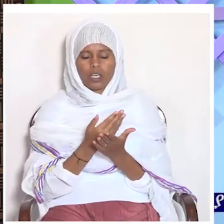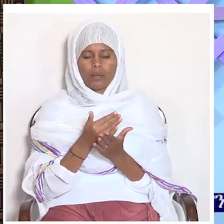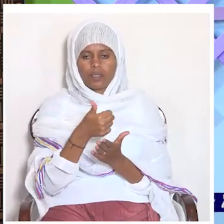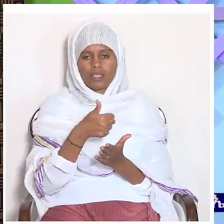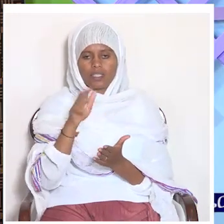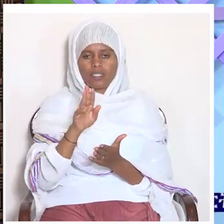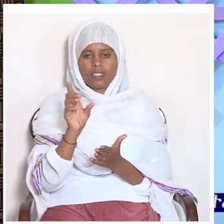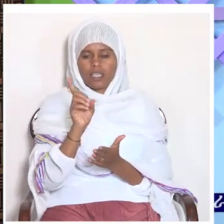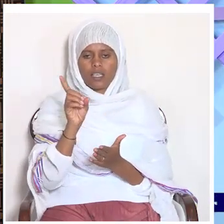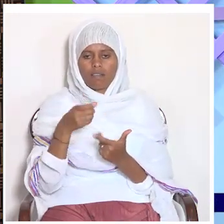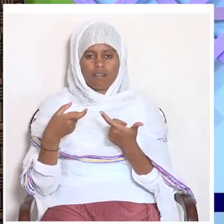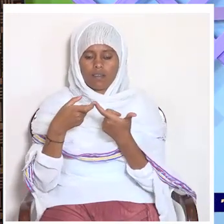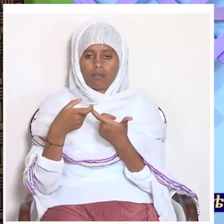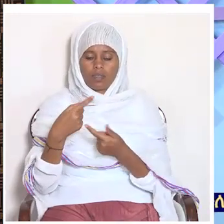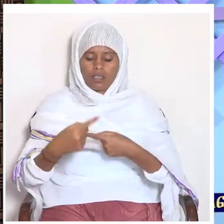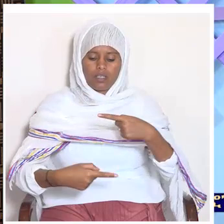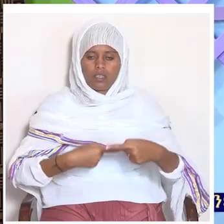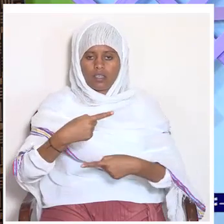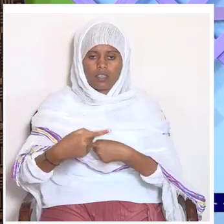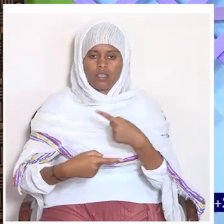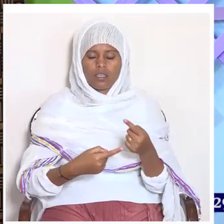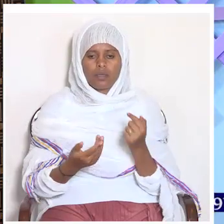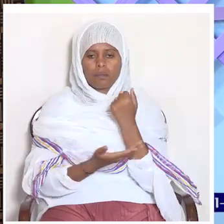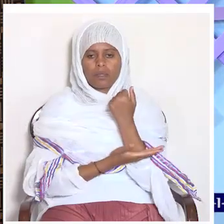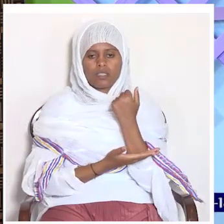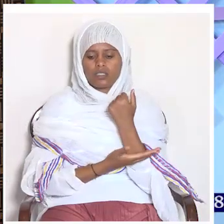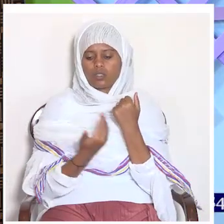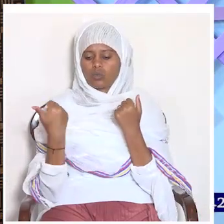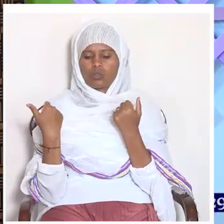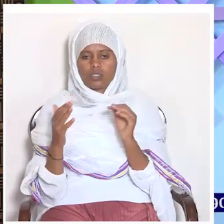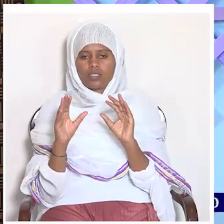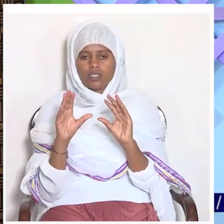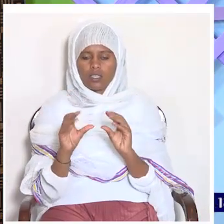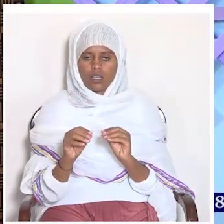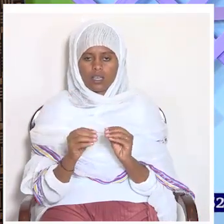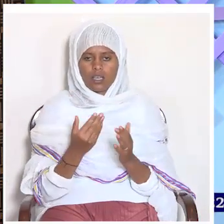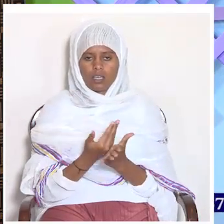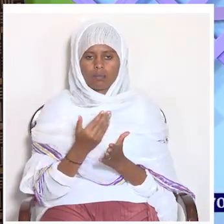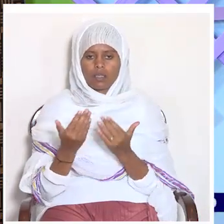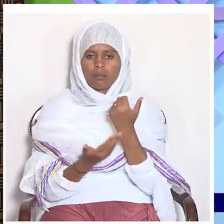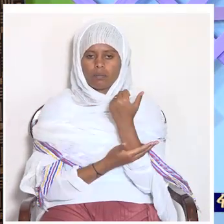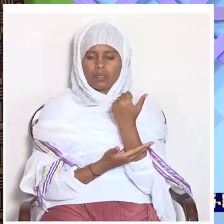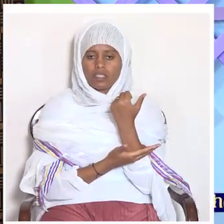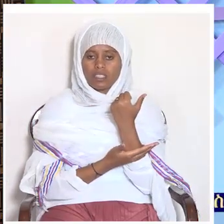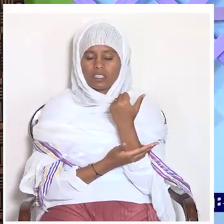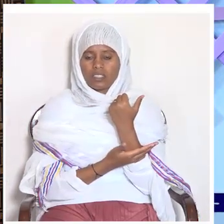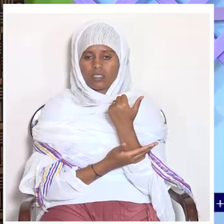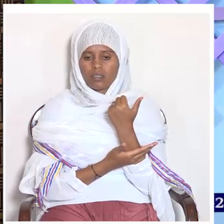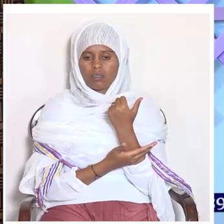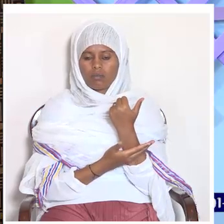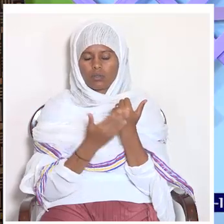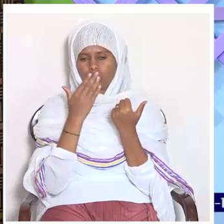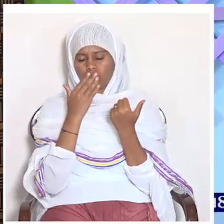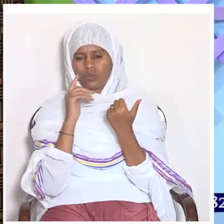እንተተባህለ ካብ ሱር እስየይ፣ ካብ ወገን እስየይ፣ ካብ ሓረግ እስየይ በትሪ ክትወፅእ እያ፣ ካብታ በትሪ ድማ